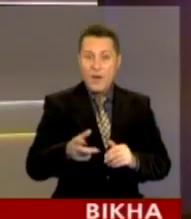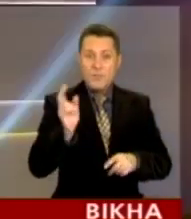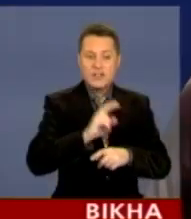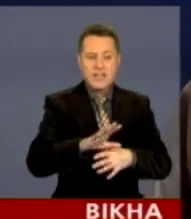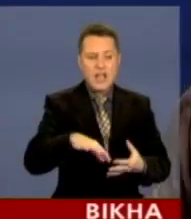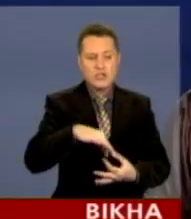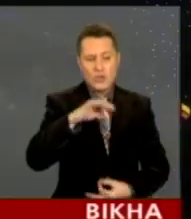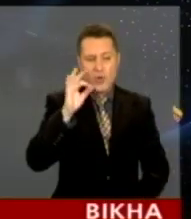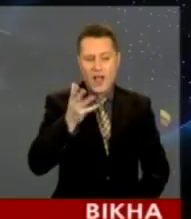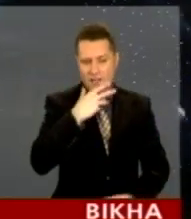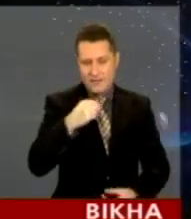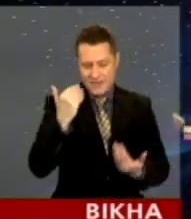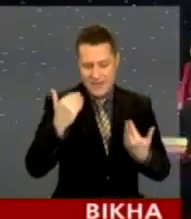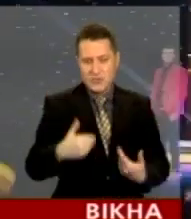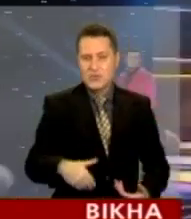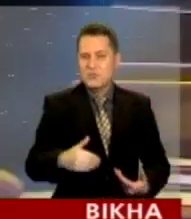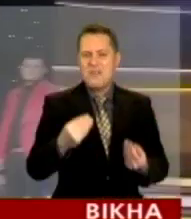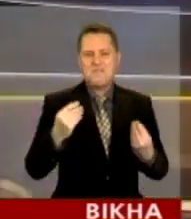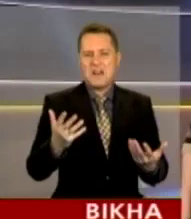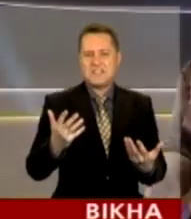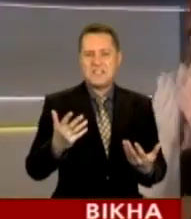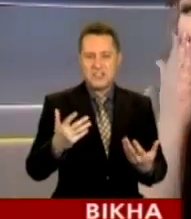струнка красуня у розкішній сукні.